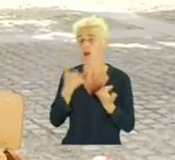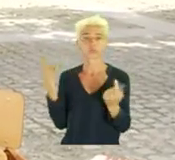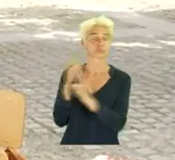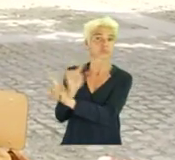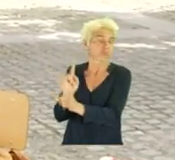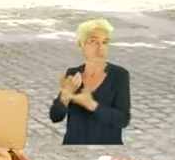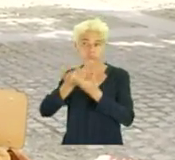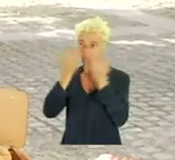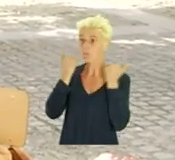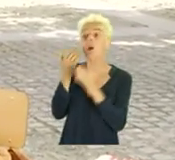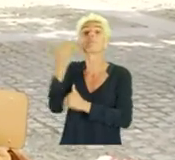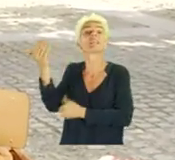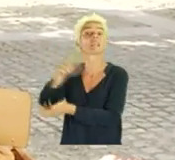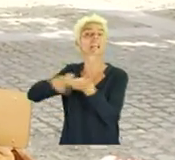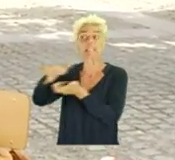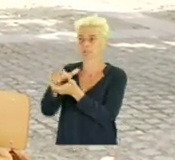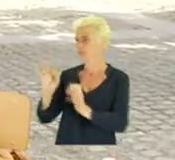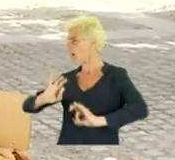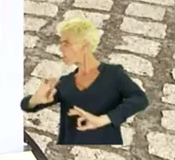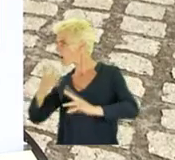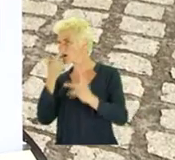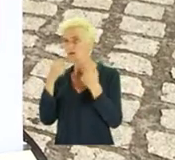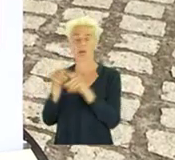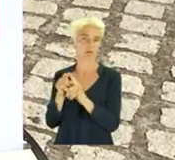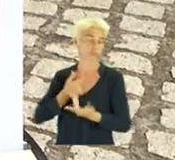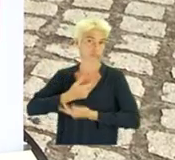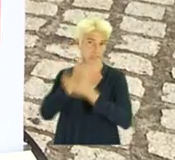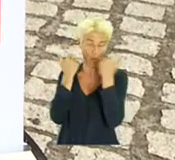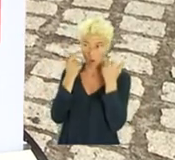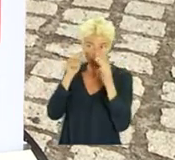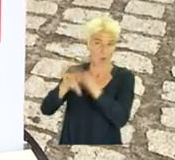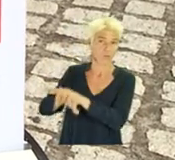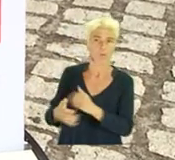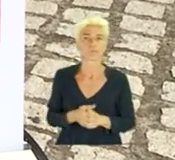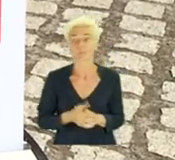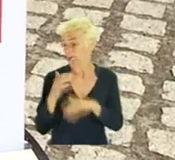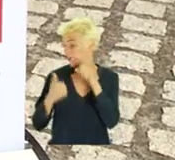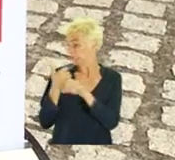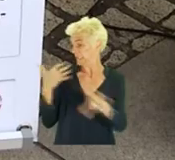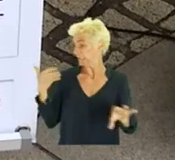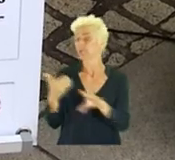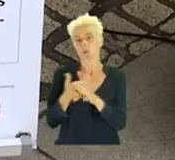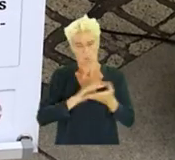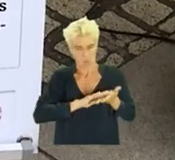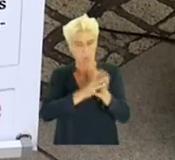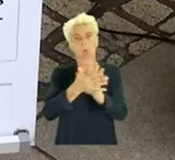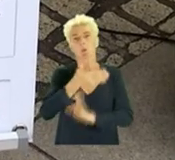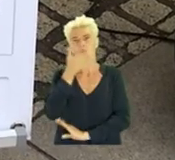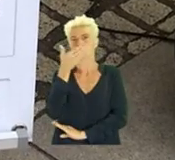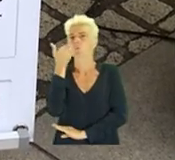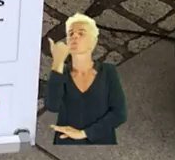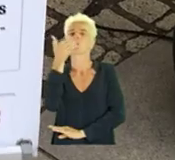de la drépanocytose. Si elle n'est pas en situation de crise à ce moment, vous ne savez pas. Ces dernières années, on a eu un certain nombre d'avancées